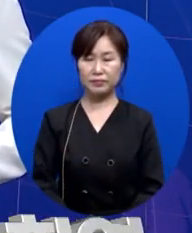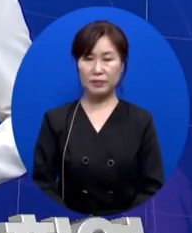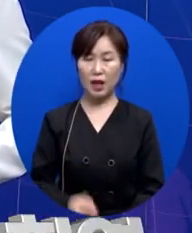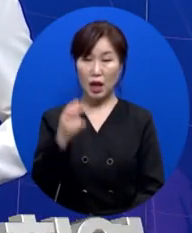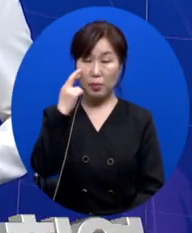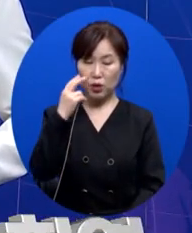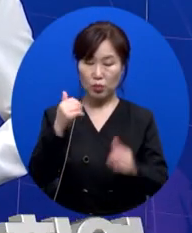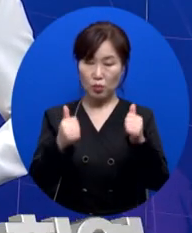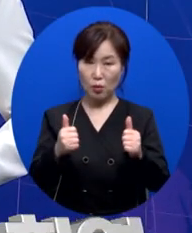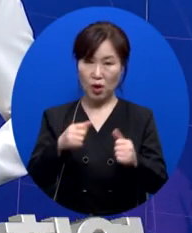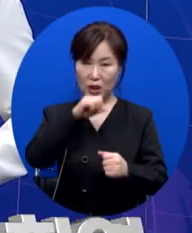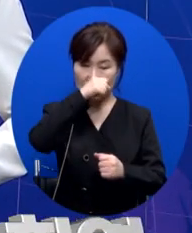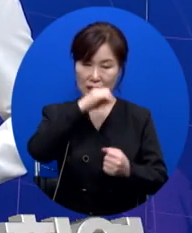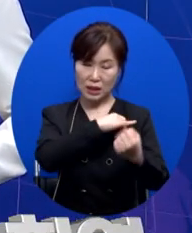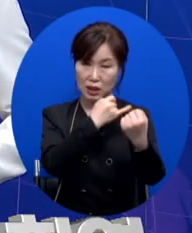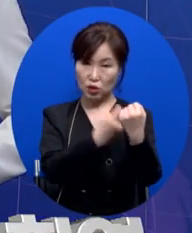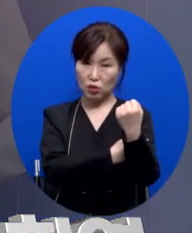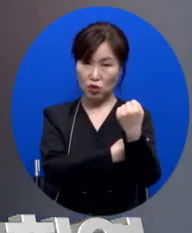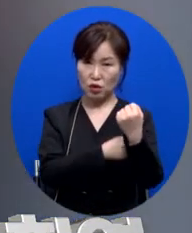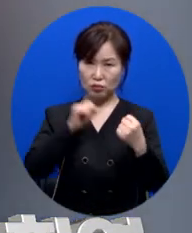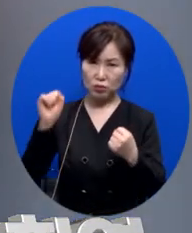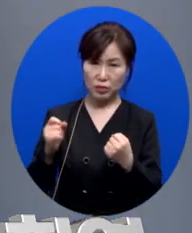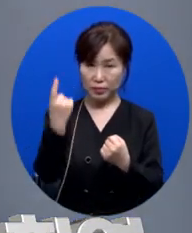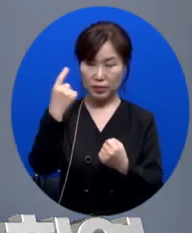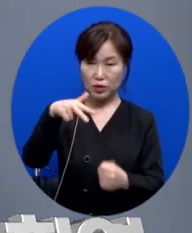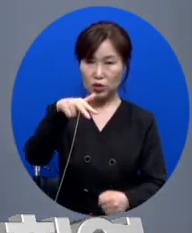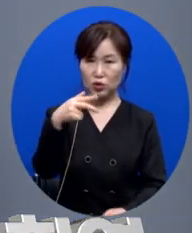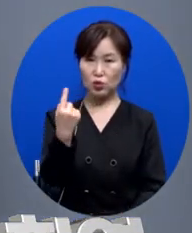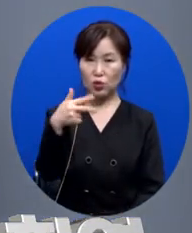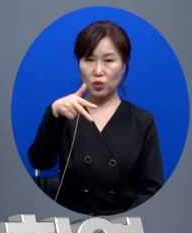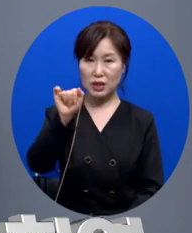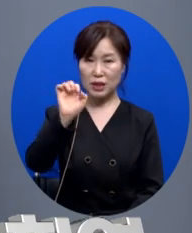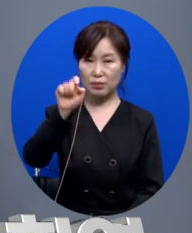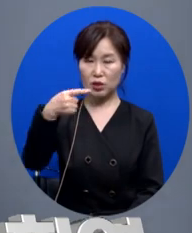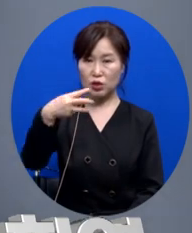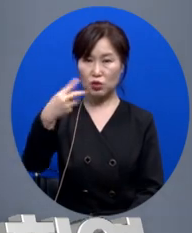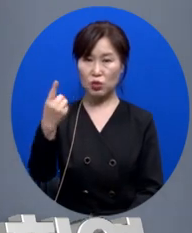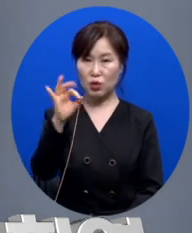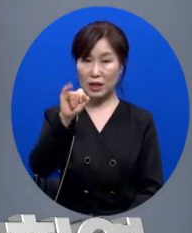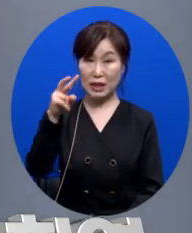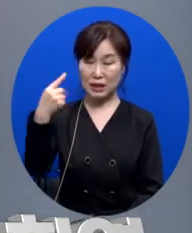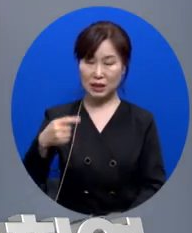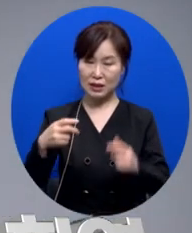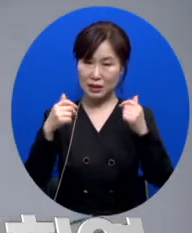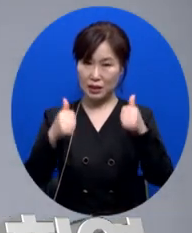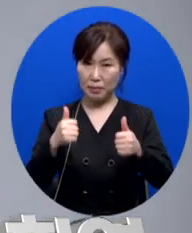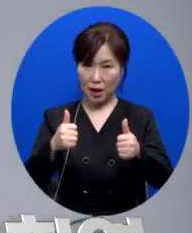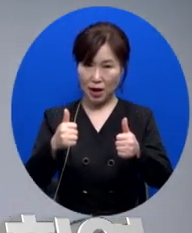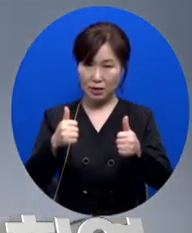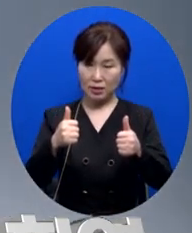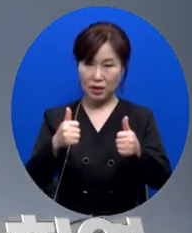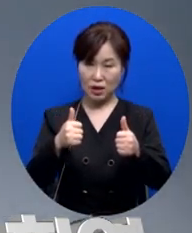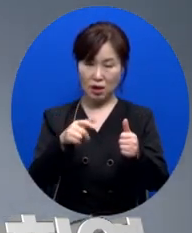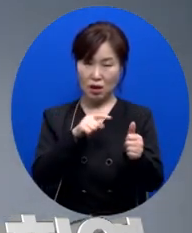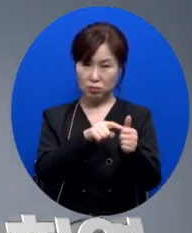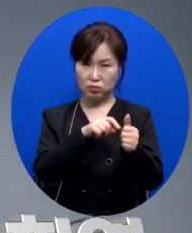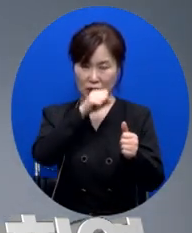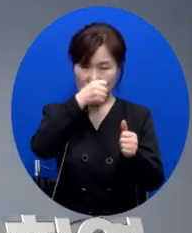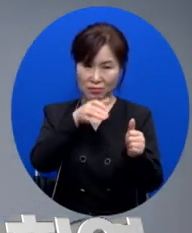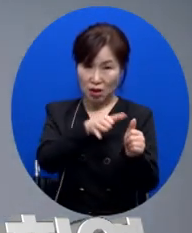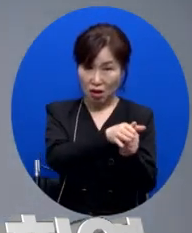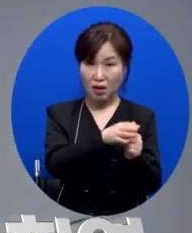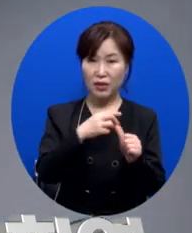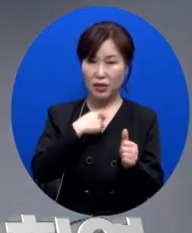미국 법원이 흑인 인권 운동의 시발점이 됐던 조지 플로이드 사건의 재판을 진행하고 플로이드 를 숨지게 한 경찰에게